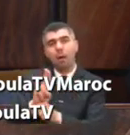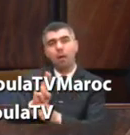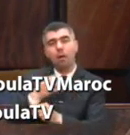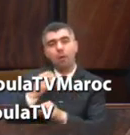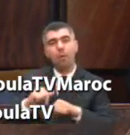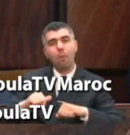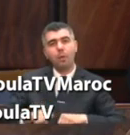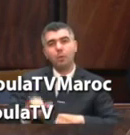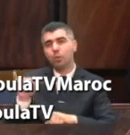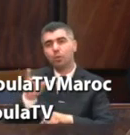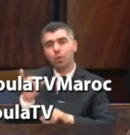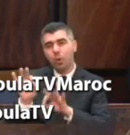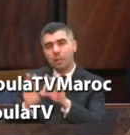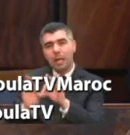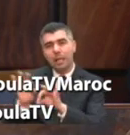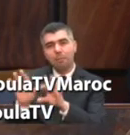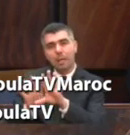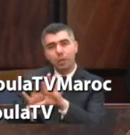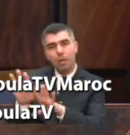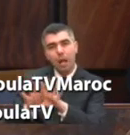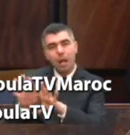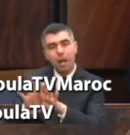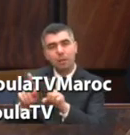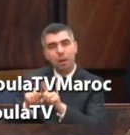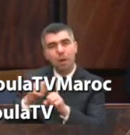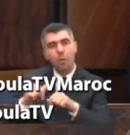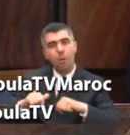السيد الوزير، ما هي التدابير والإجراءات الآنية التي